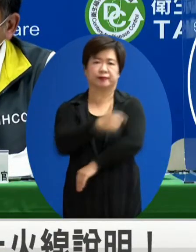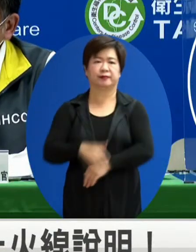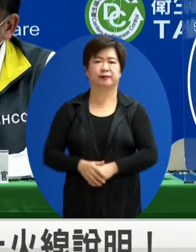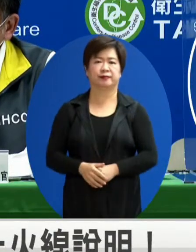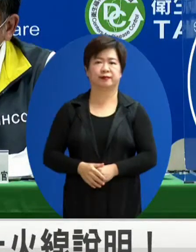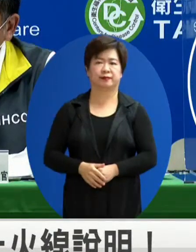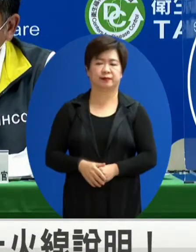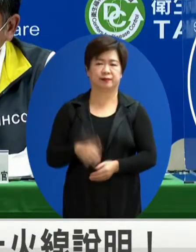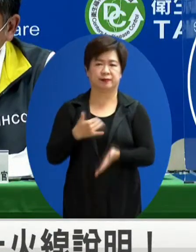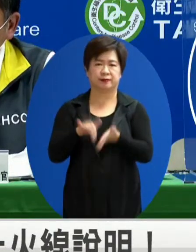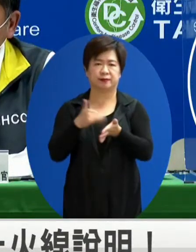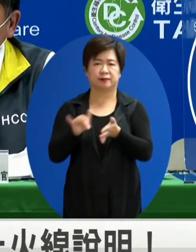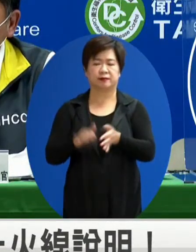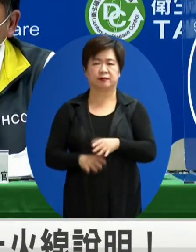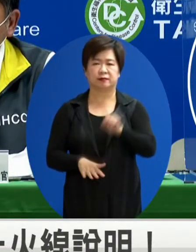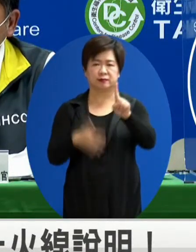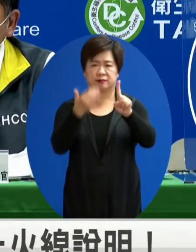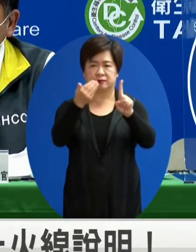个